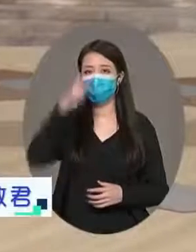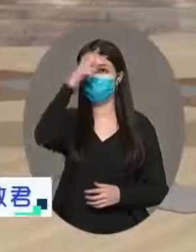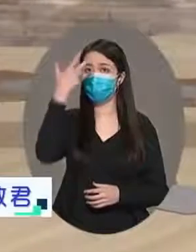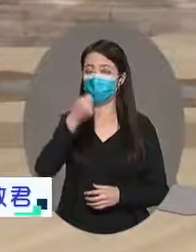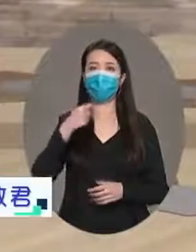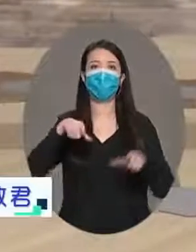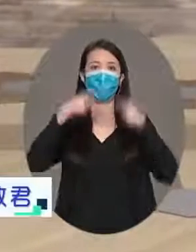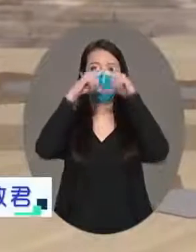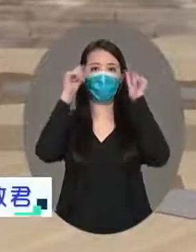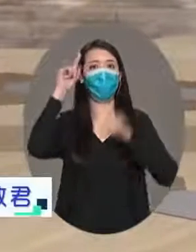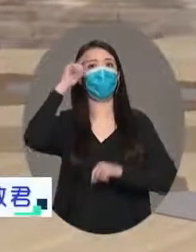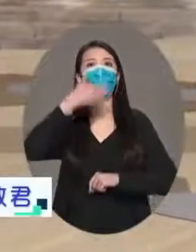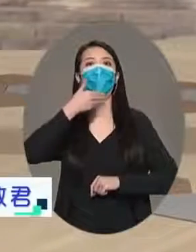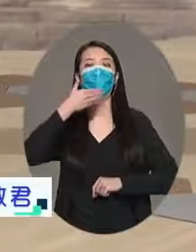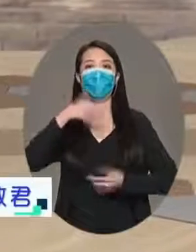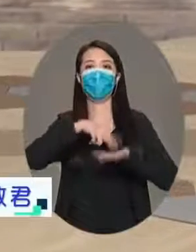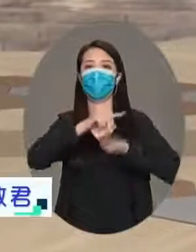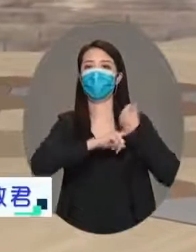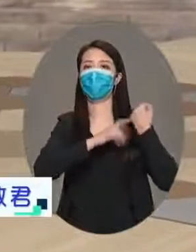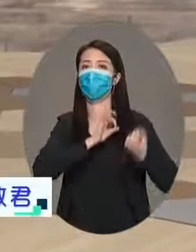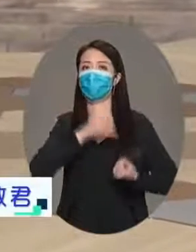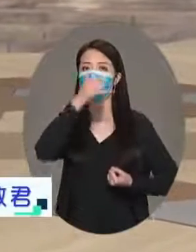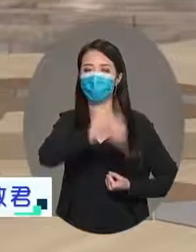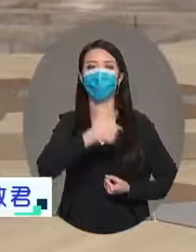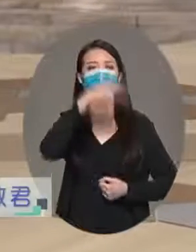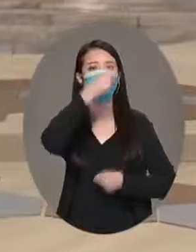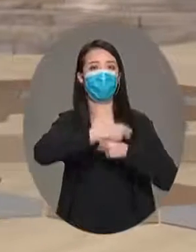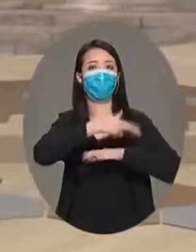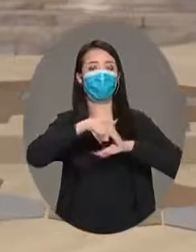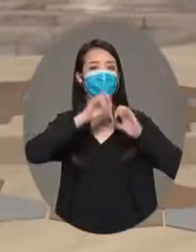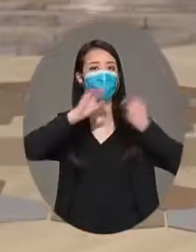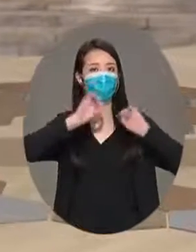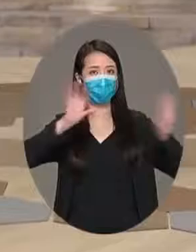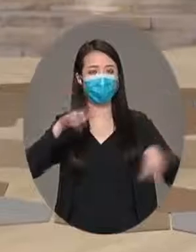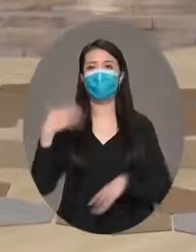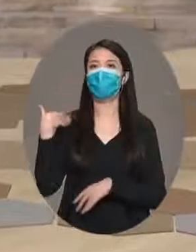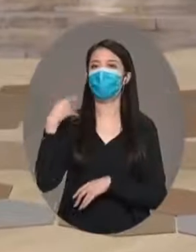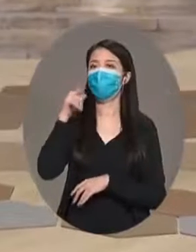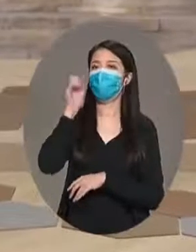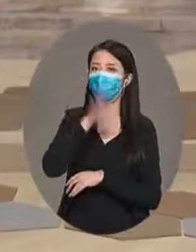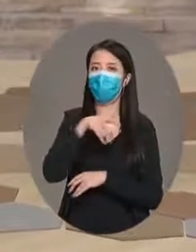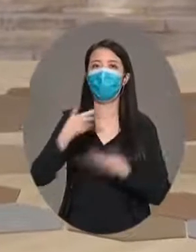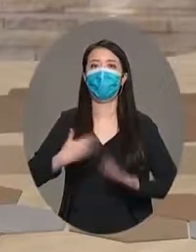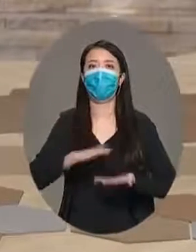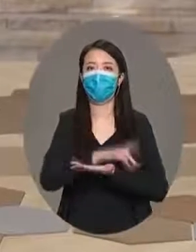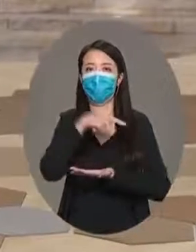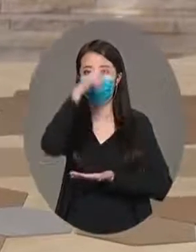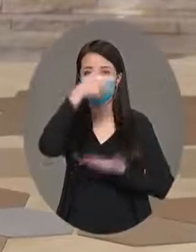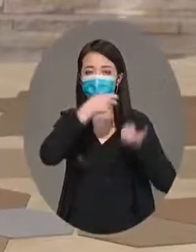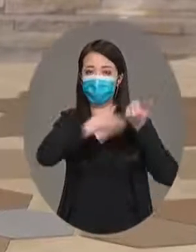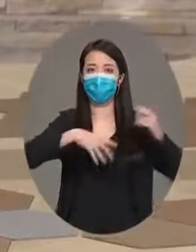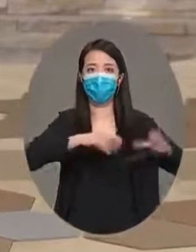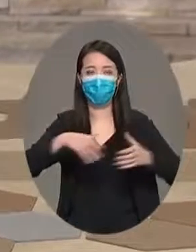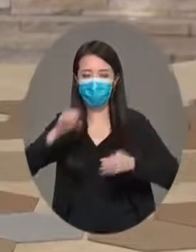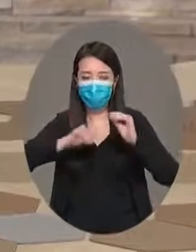行政長官林鄭月娥啦，將會喺聽日上晝喺立法會發表施政報告。嗱，佢早前話過，今年施政報告唔能夠迴